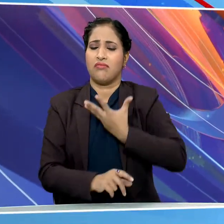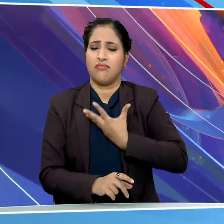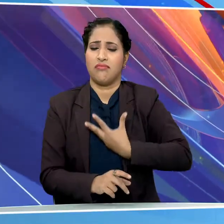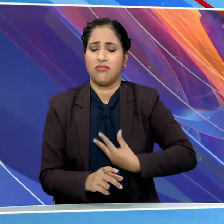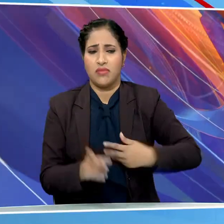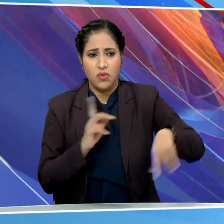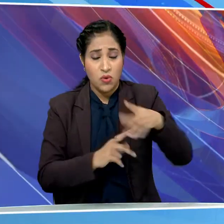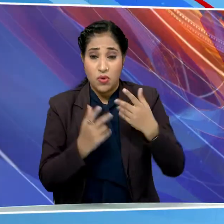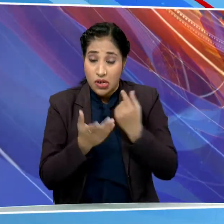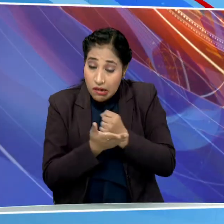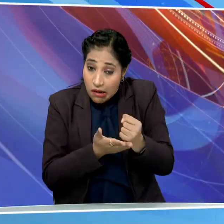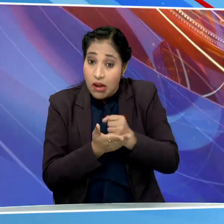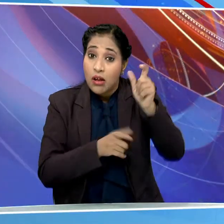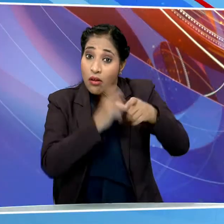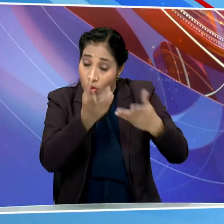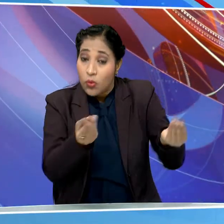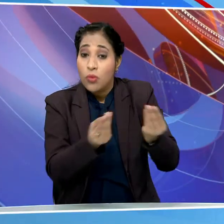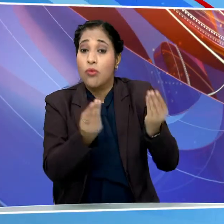की कोशिश की गई।